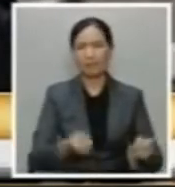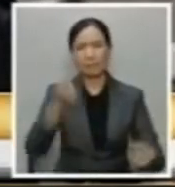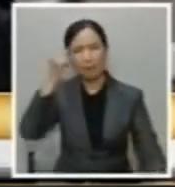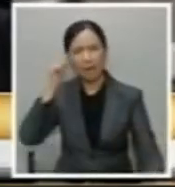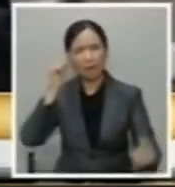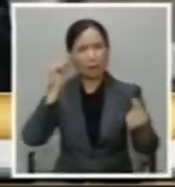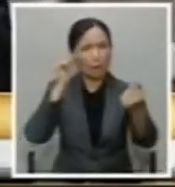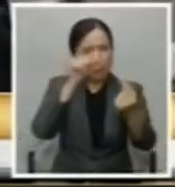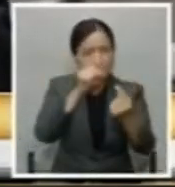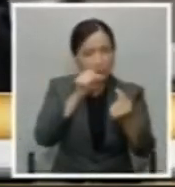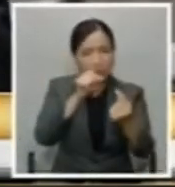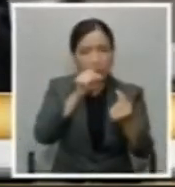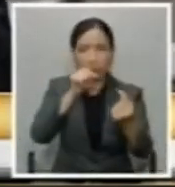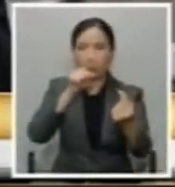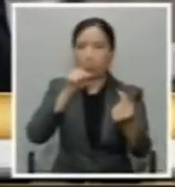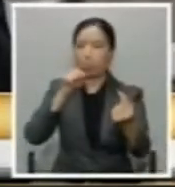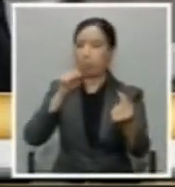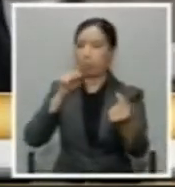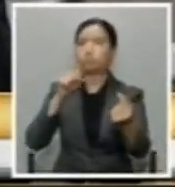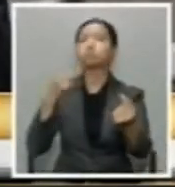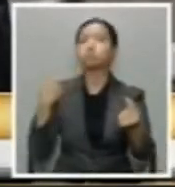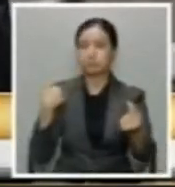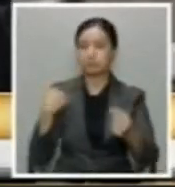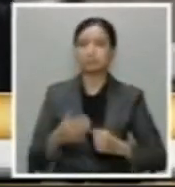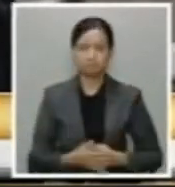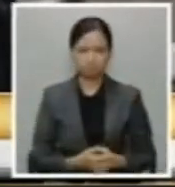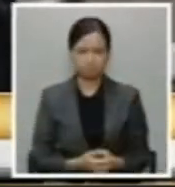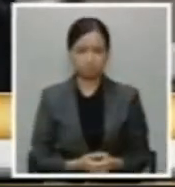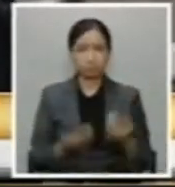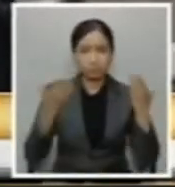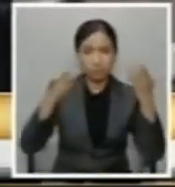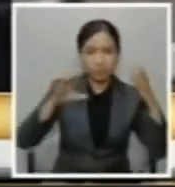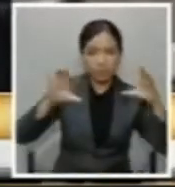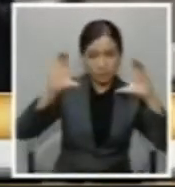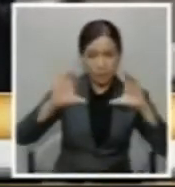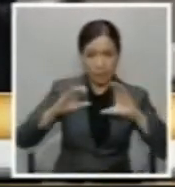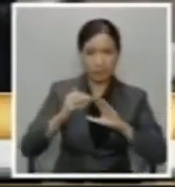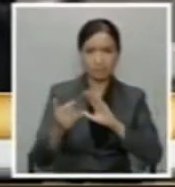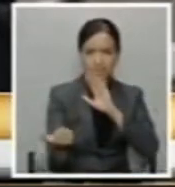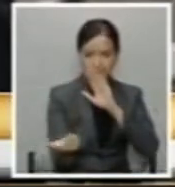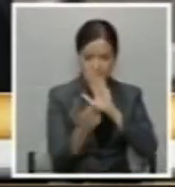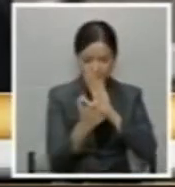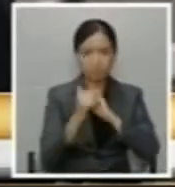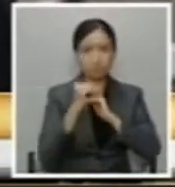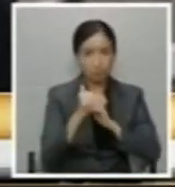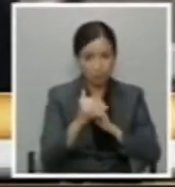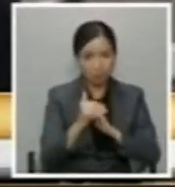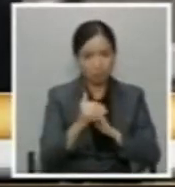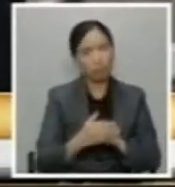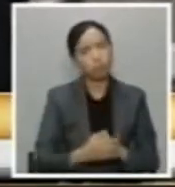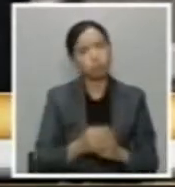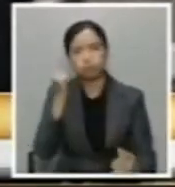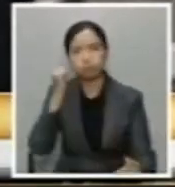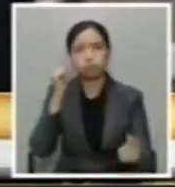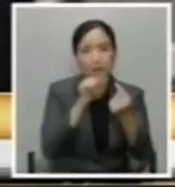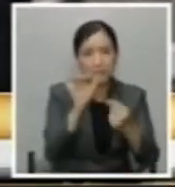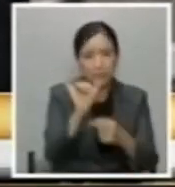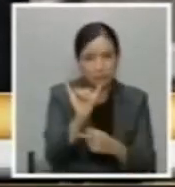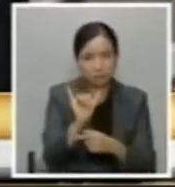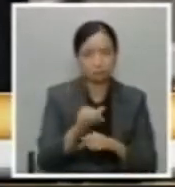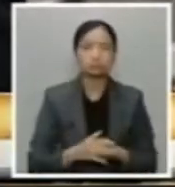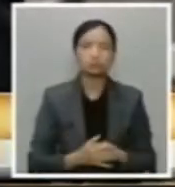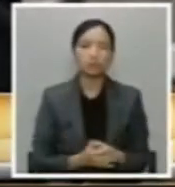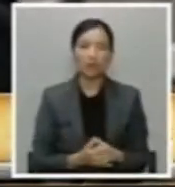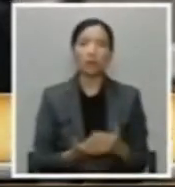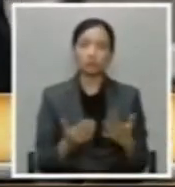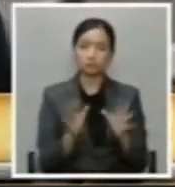ายที่ทางผู้ดำเนินการรวมไปถึงรัฐบาลได้กำหนดไว้เองแล้วก็ห่างไกลความจำ